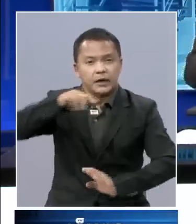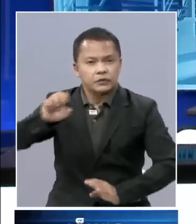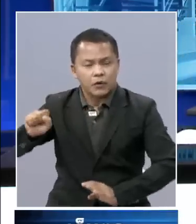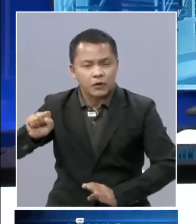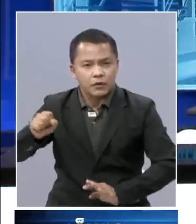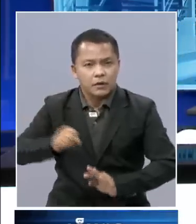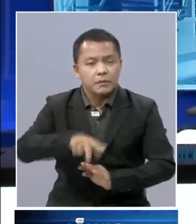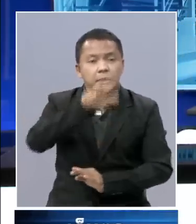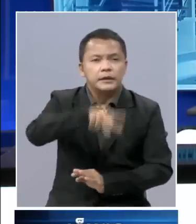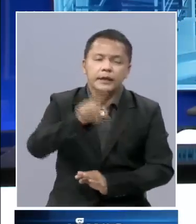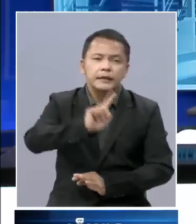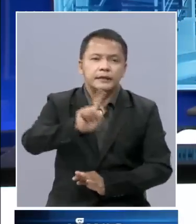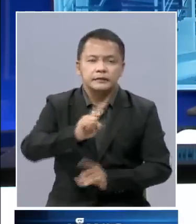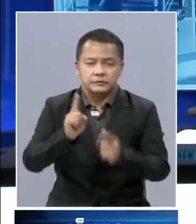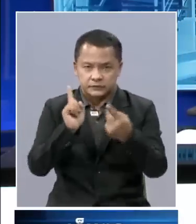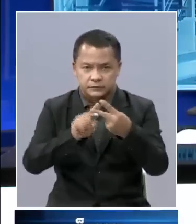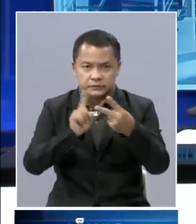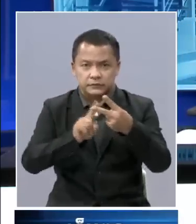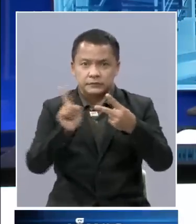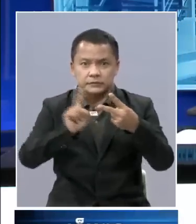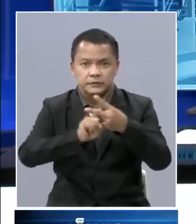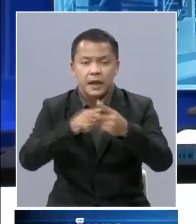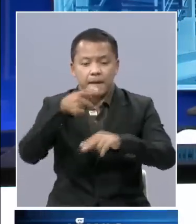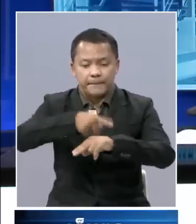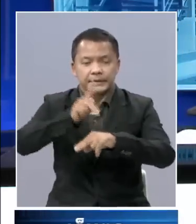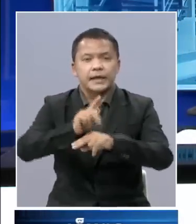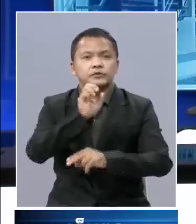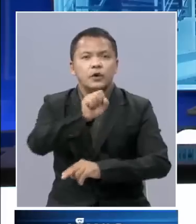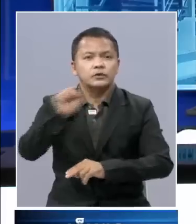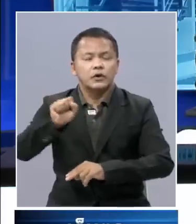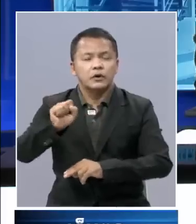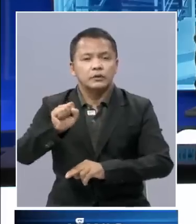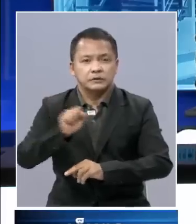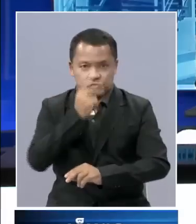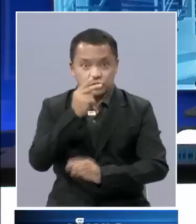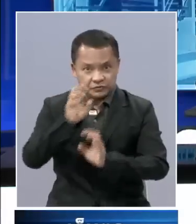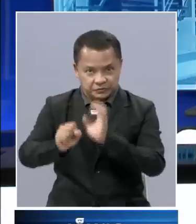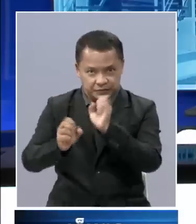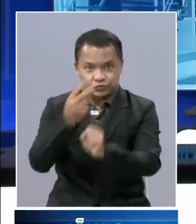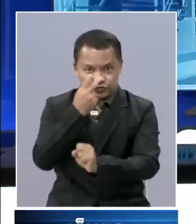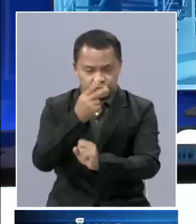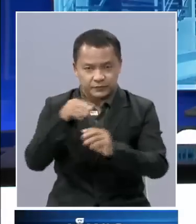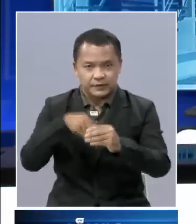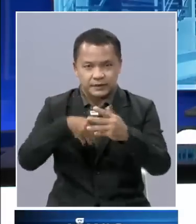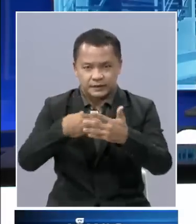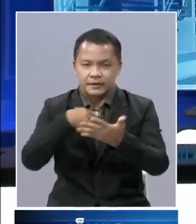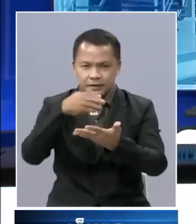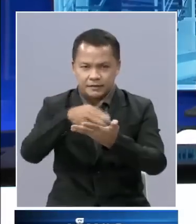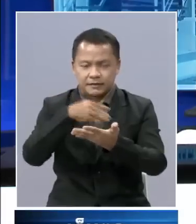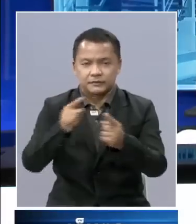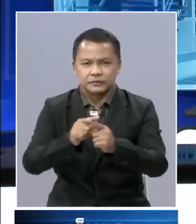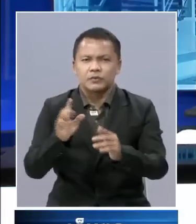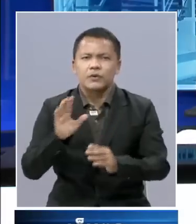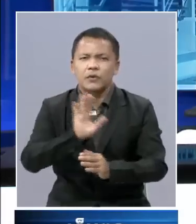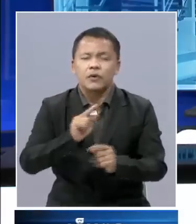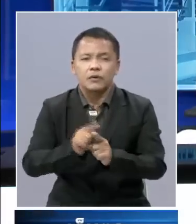ทยแล้วเพื่อไทยจะว่ายังไง ครับ และอีกหนึ่งประเด็นคือเรื่องของประธานรัฐสภา โอ้โหอันนี้ก็จับตากันอย่างใกล้ชิดนะครับค่อยๆไล่เรียงกันไปนะครับอย่างเรื่อง